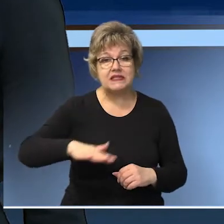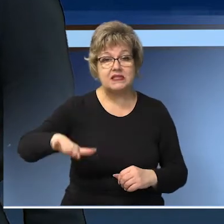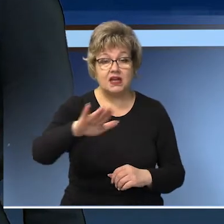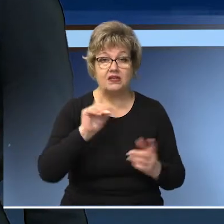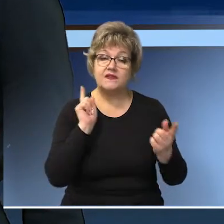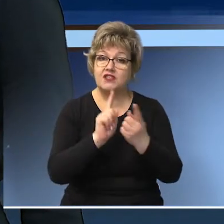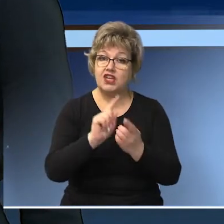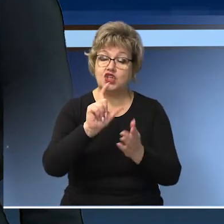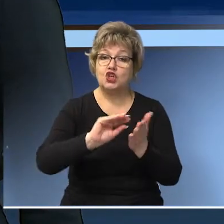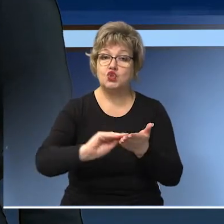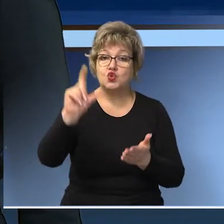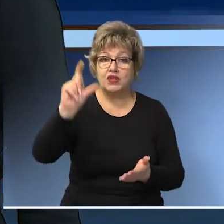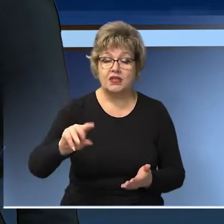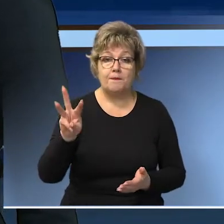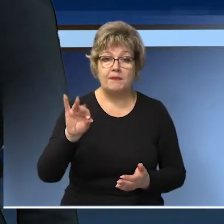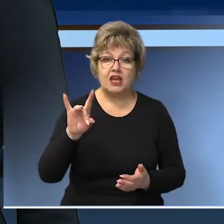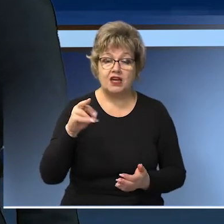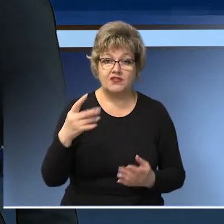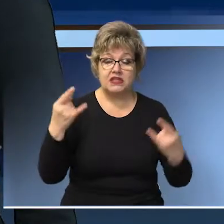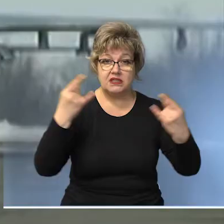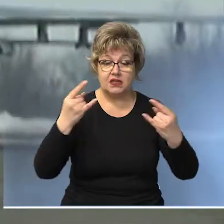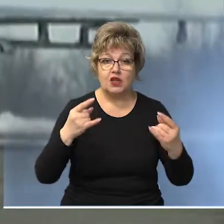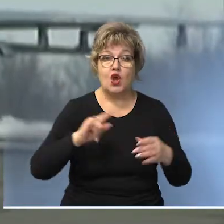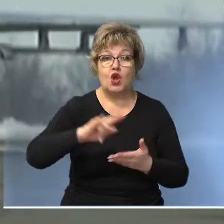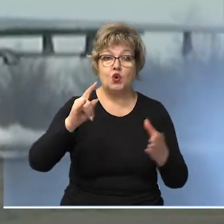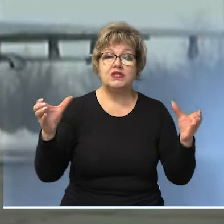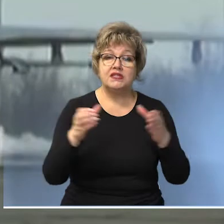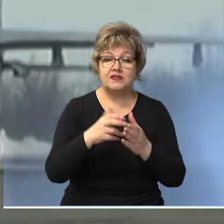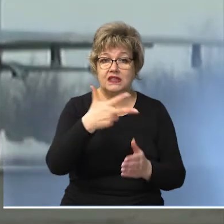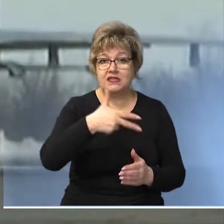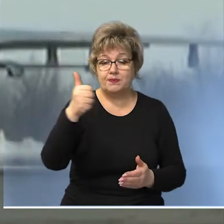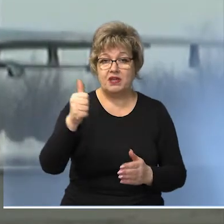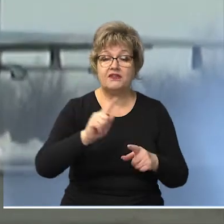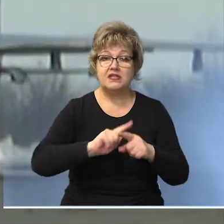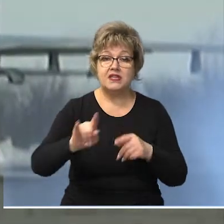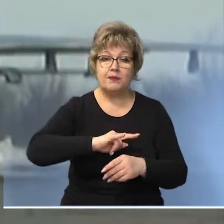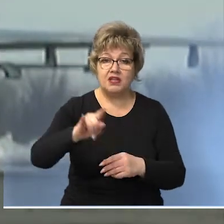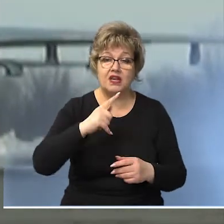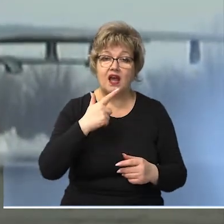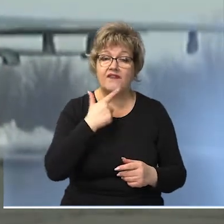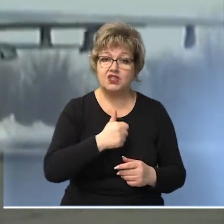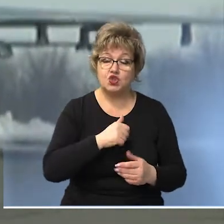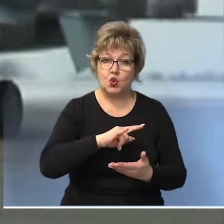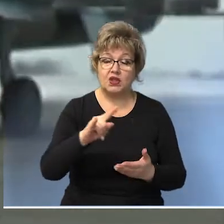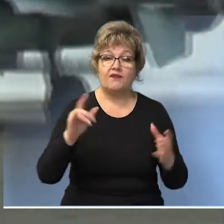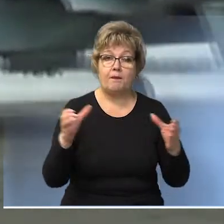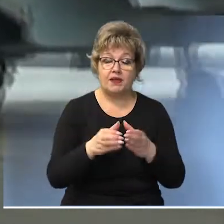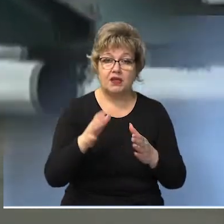нашей страны, встретились журналисты Миллеровского телеканала. Летный состав 31-го истребительного авиационного